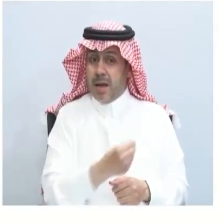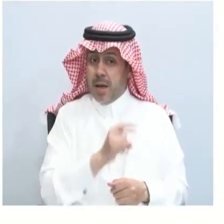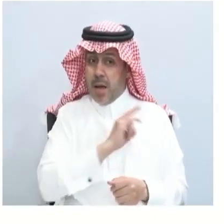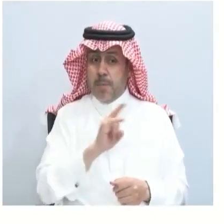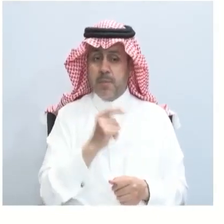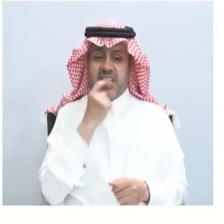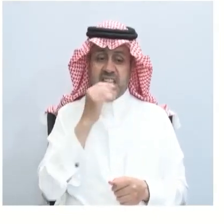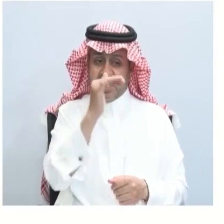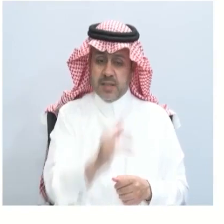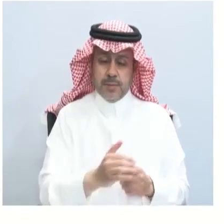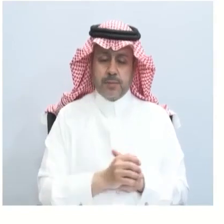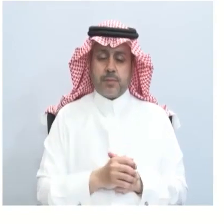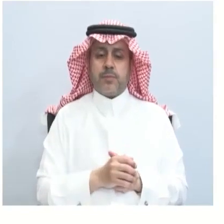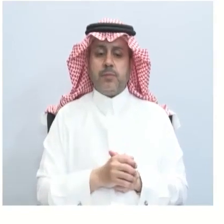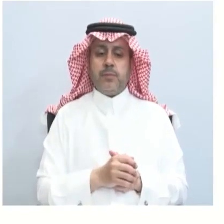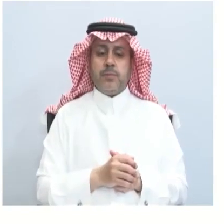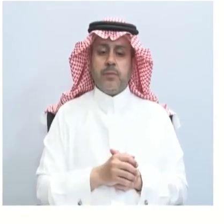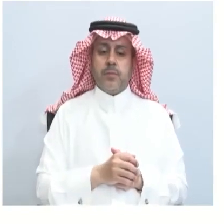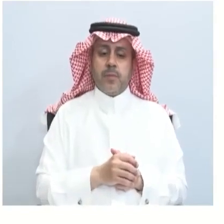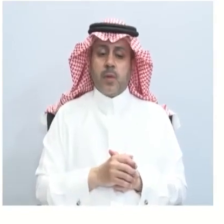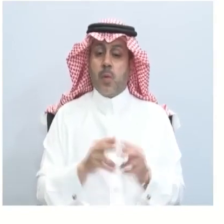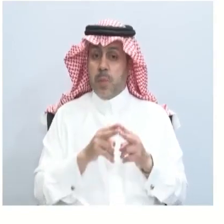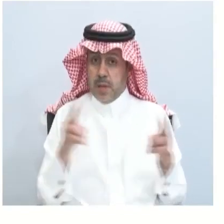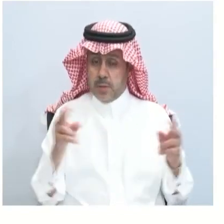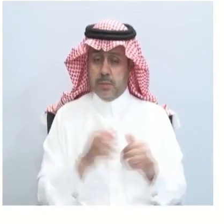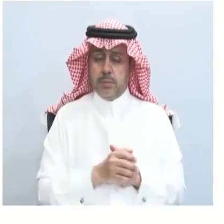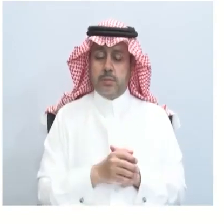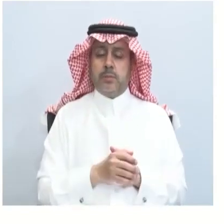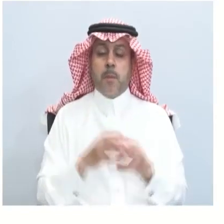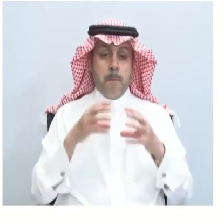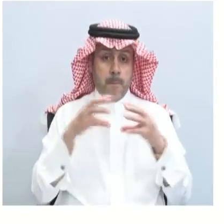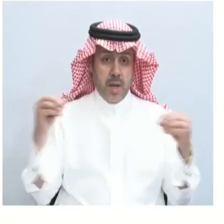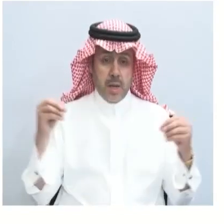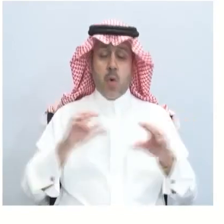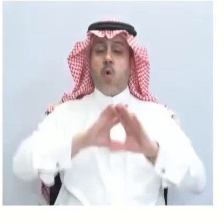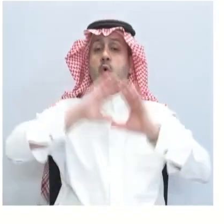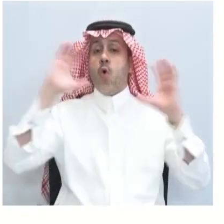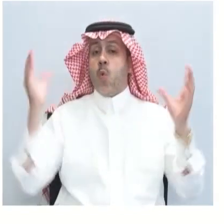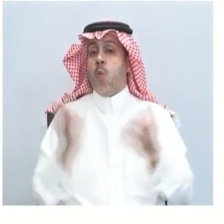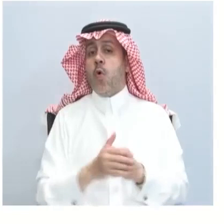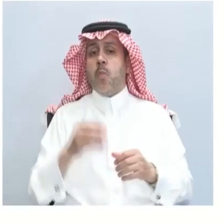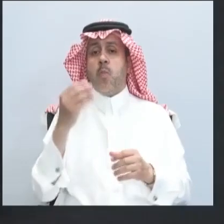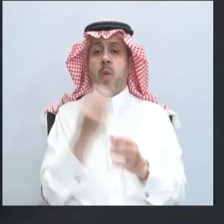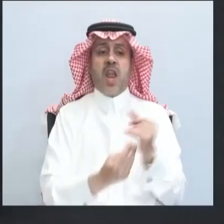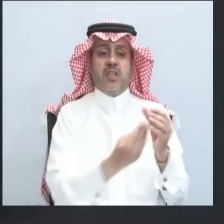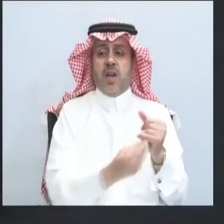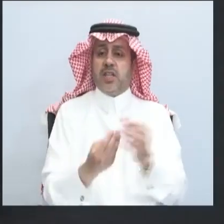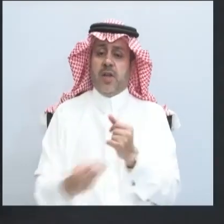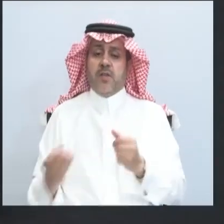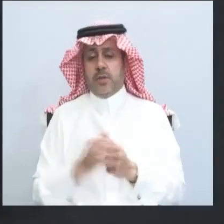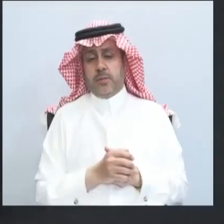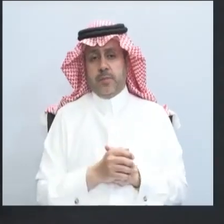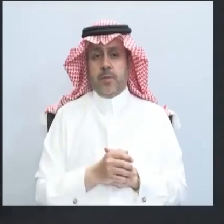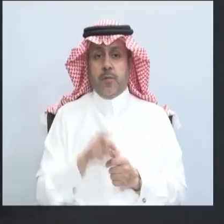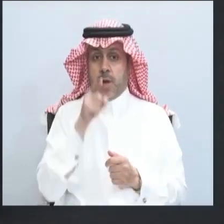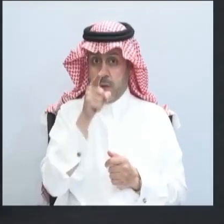يكون من اهل الرحمه لاطفالنا وذكرنا ان ذلك المقصود به عموم الاطفال فاذا اردتم اتباع النبي